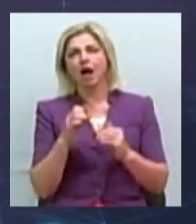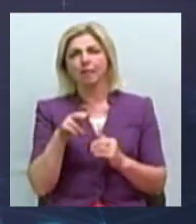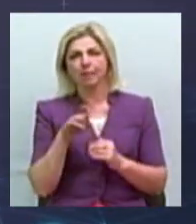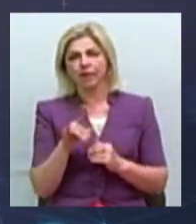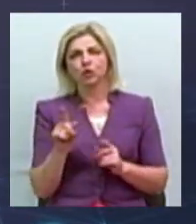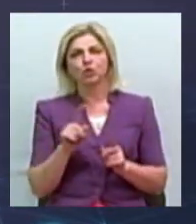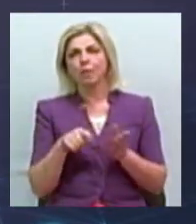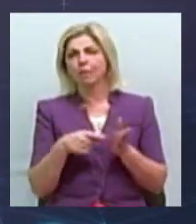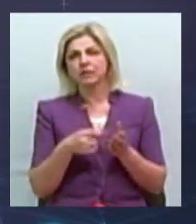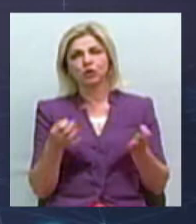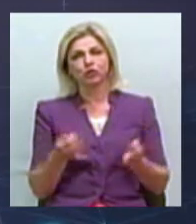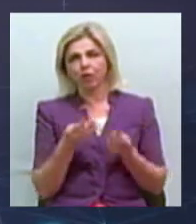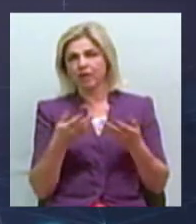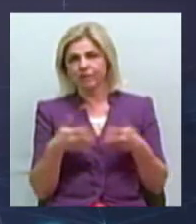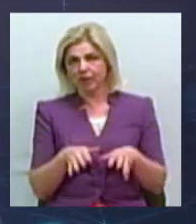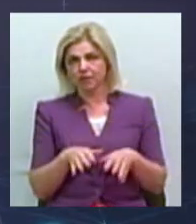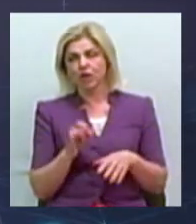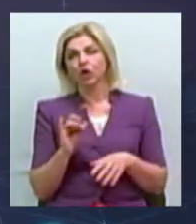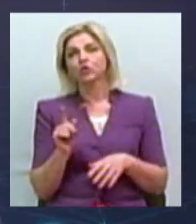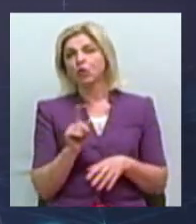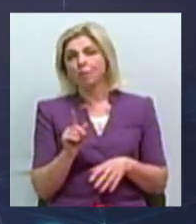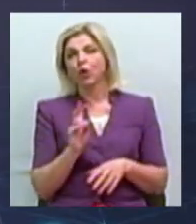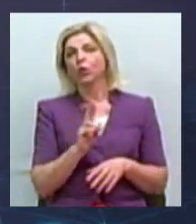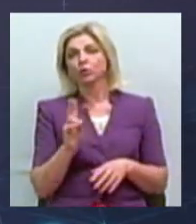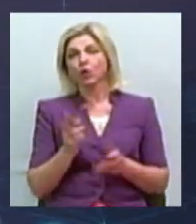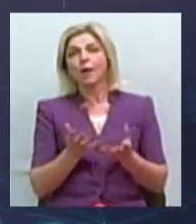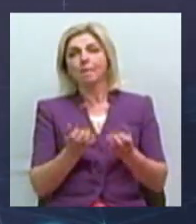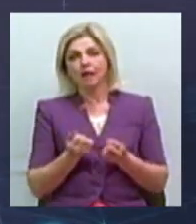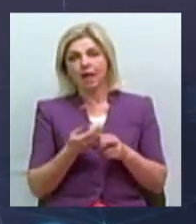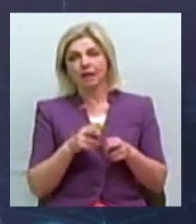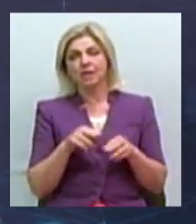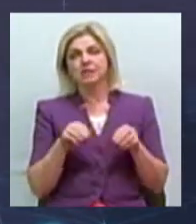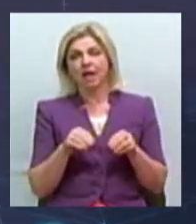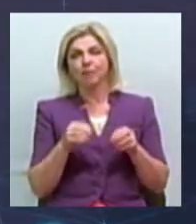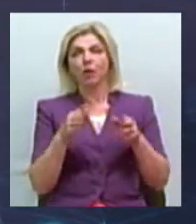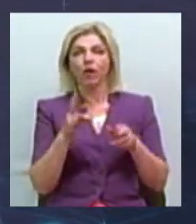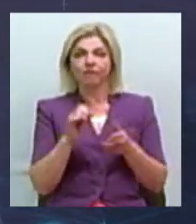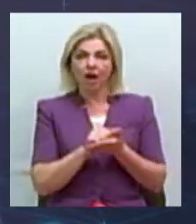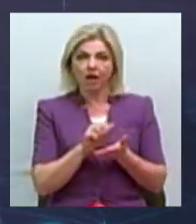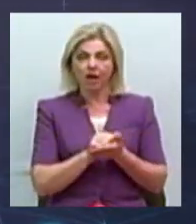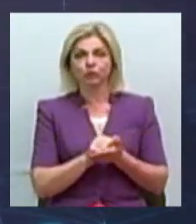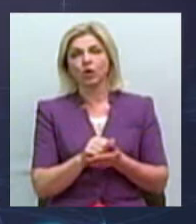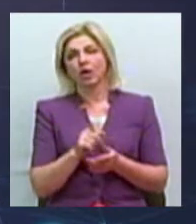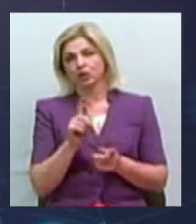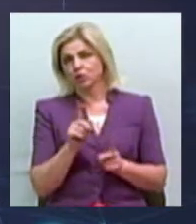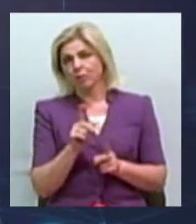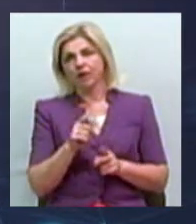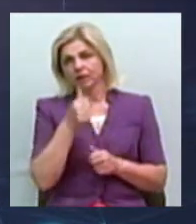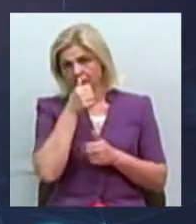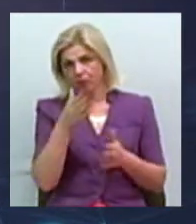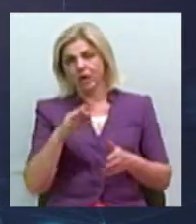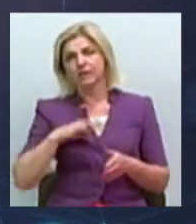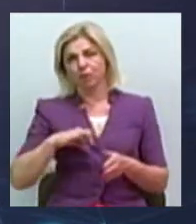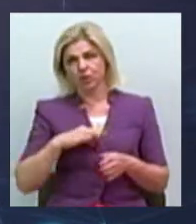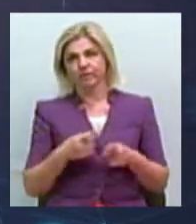громада нічого не втратили. І для того, щоб той, хто бере цю землю в оренду чи купує, неважливо, використовує її саме